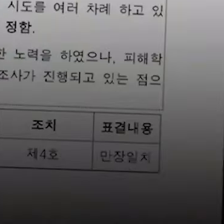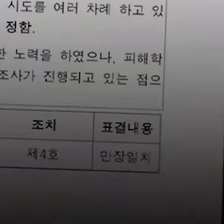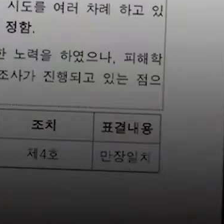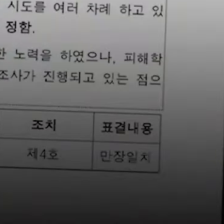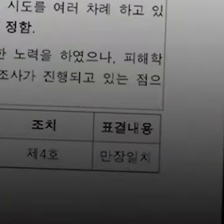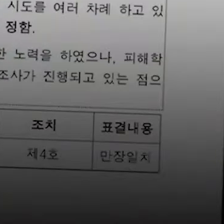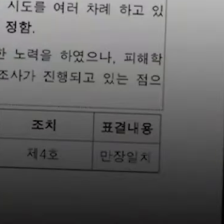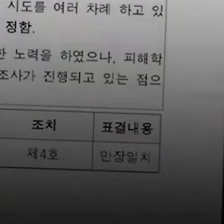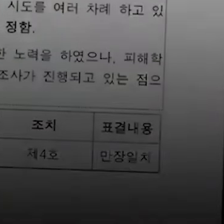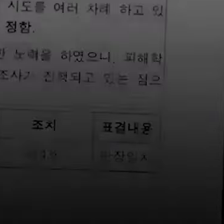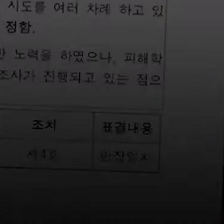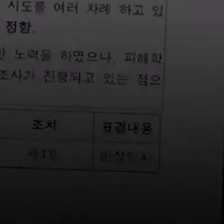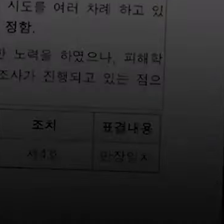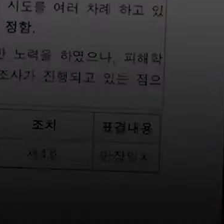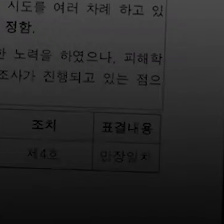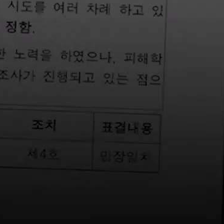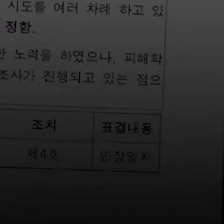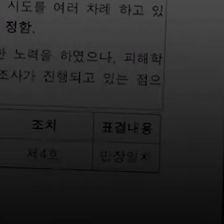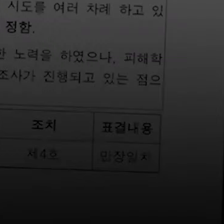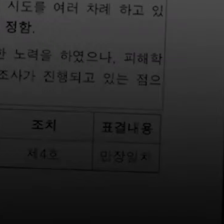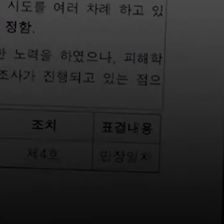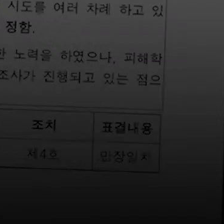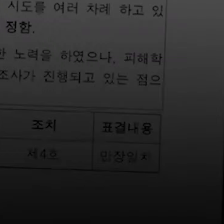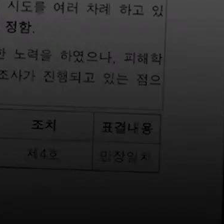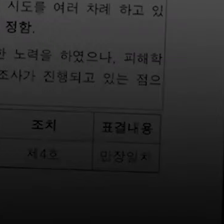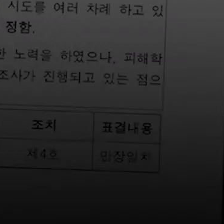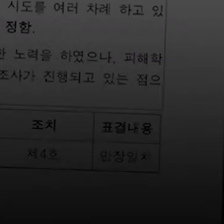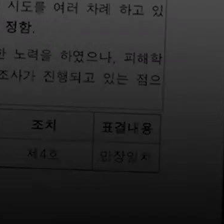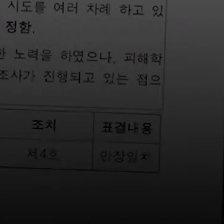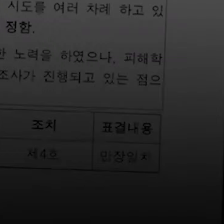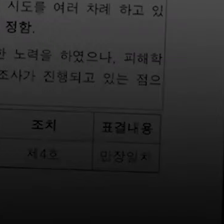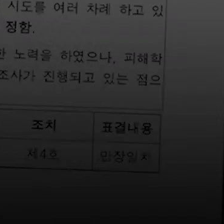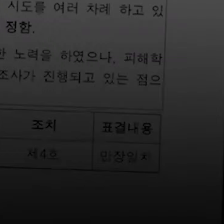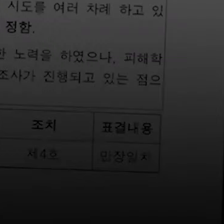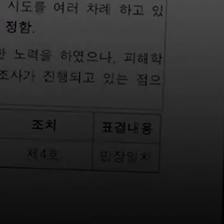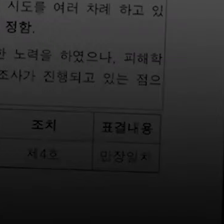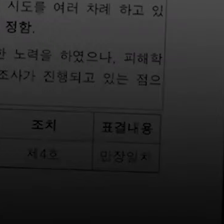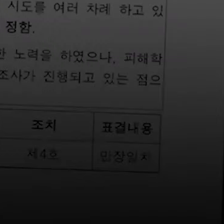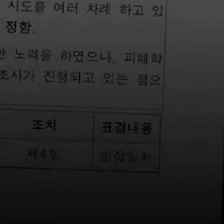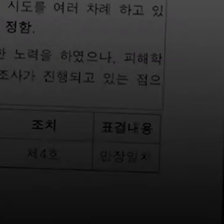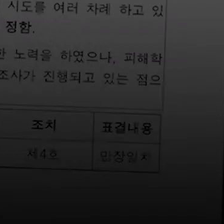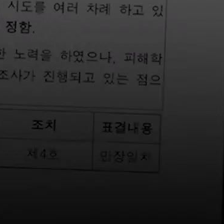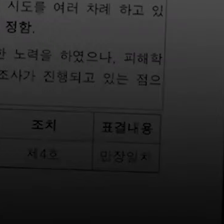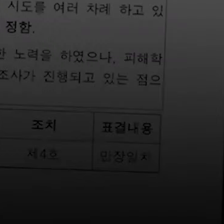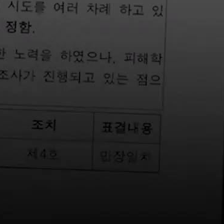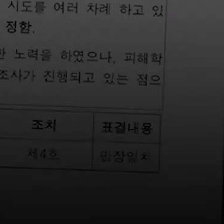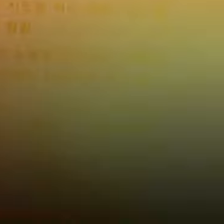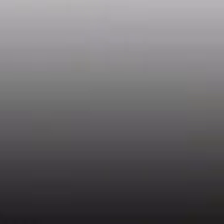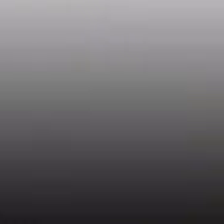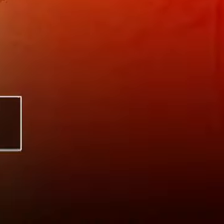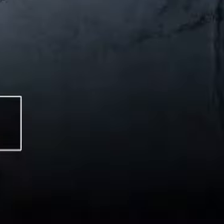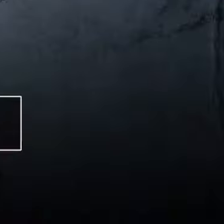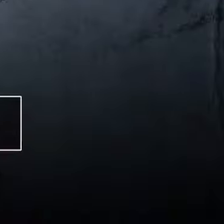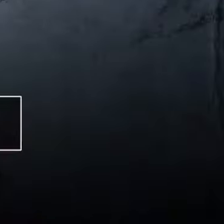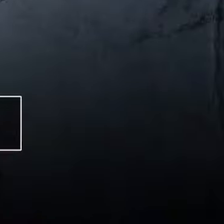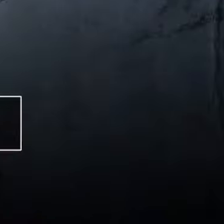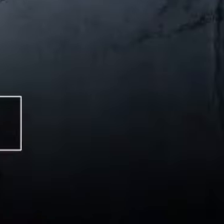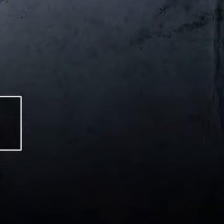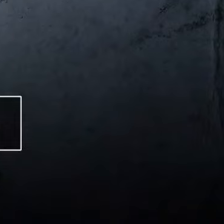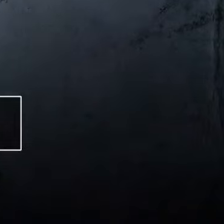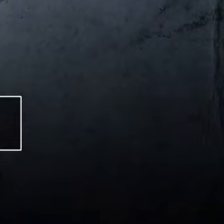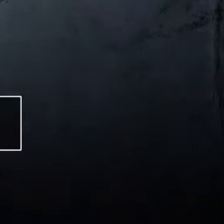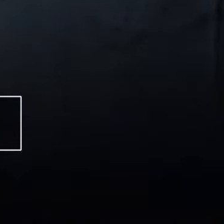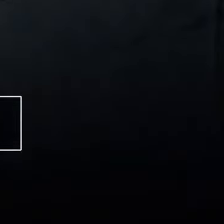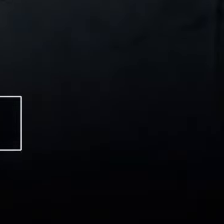두 명은 불법 촬영을 했지만 횟수를 고려해 지속성 없음과 낮음으로 사회 봉사 5시간. 나머지 두